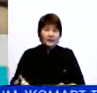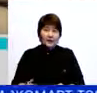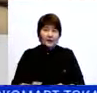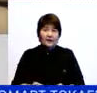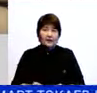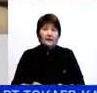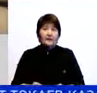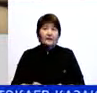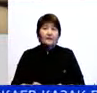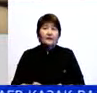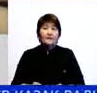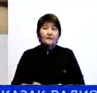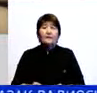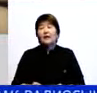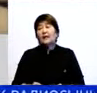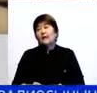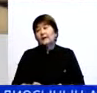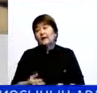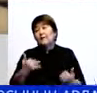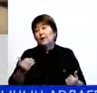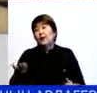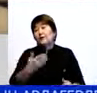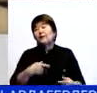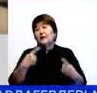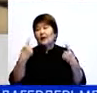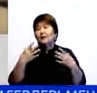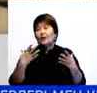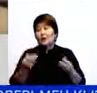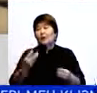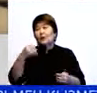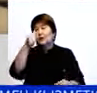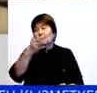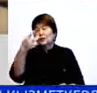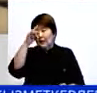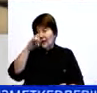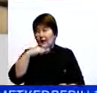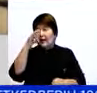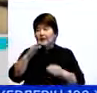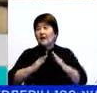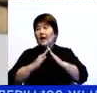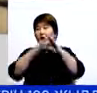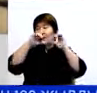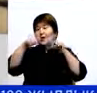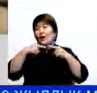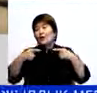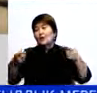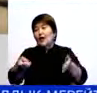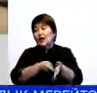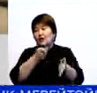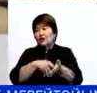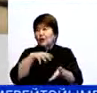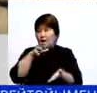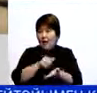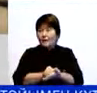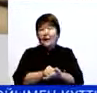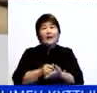нас юбилей 30 лет. Бүгін бізде атаулы күн. 30 жыл бұрын Қазақстаннан ғарышқа көтерілдік. Түрлі зерттеулермен